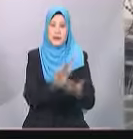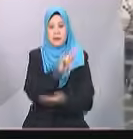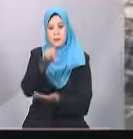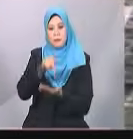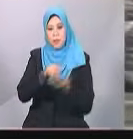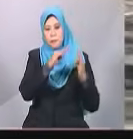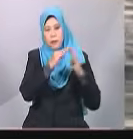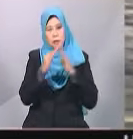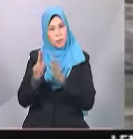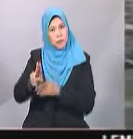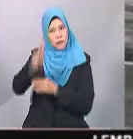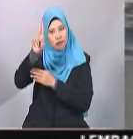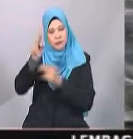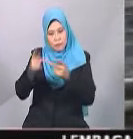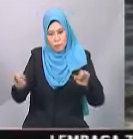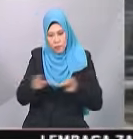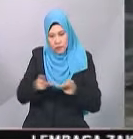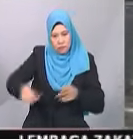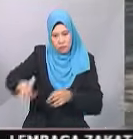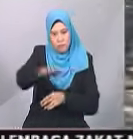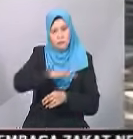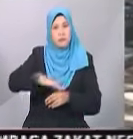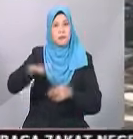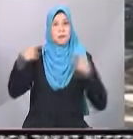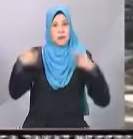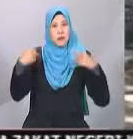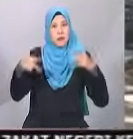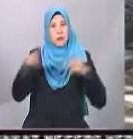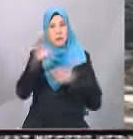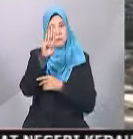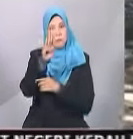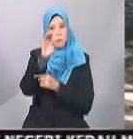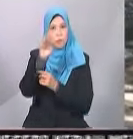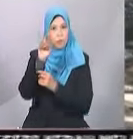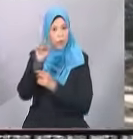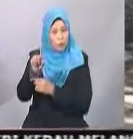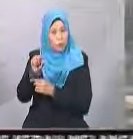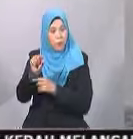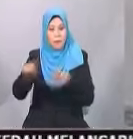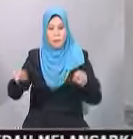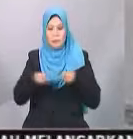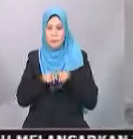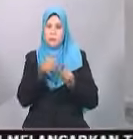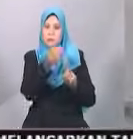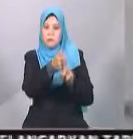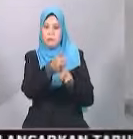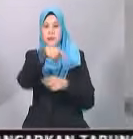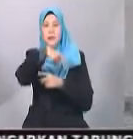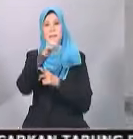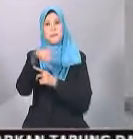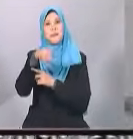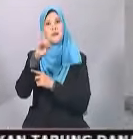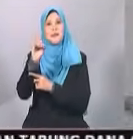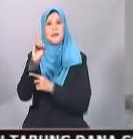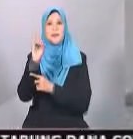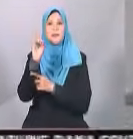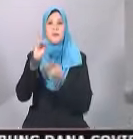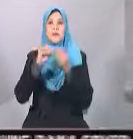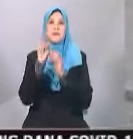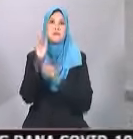Pusat Bandar Utara dan kawasan sekitar Pasar Borong, Kuala Lumpur diletakkan di bawah PKPD ke-6 di negara